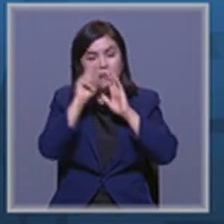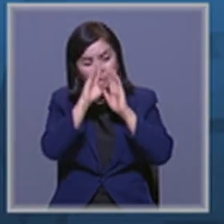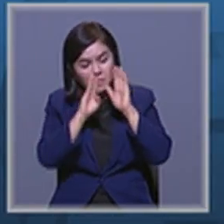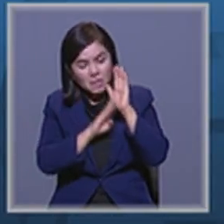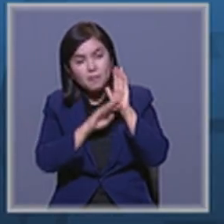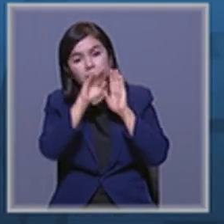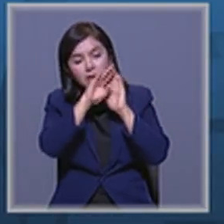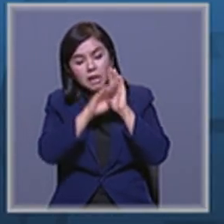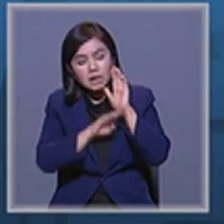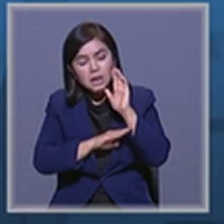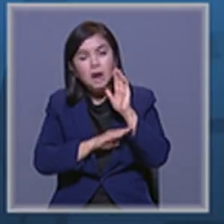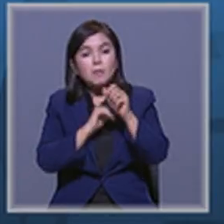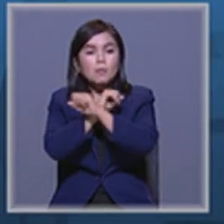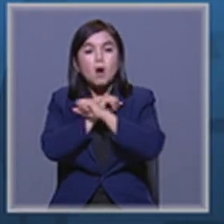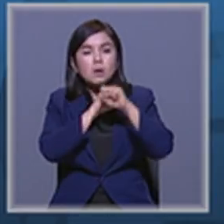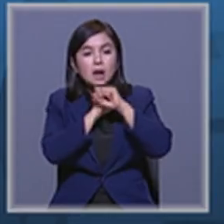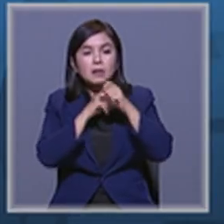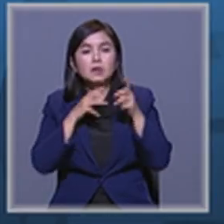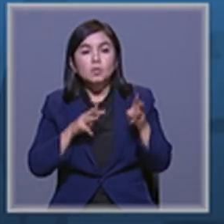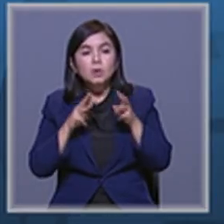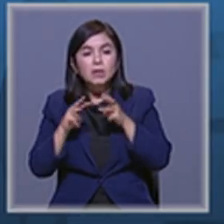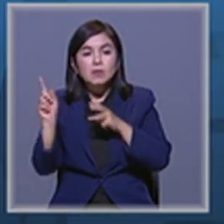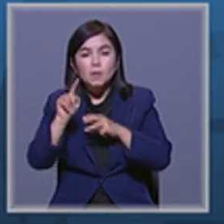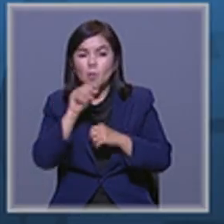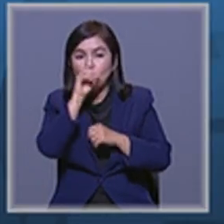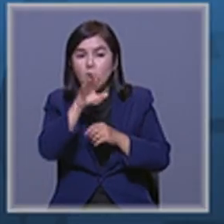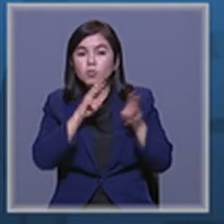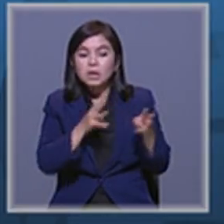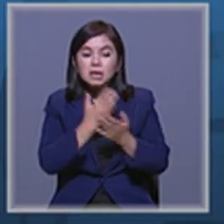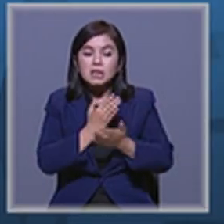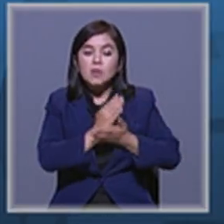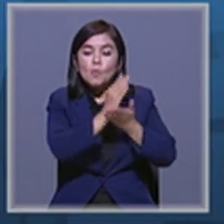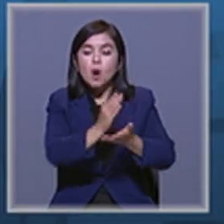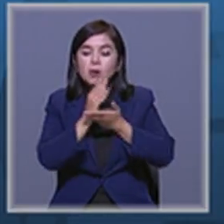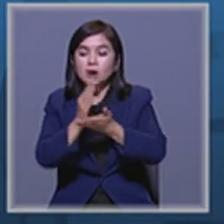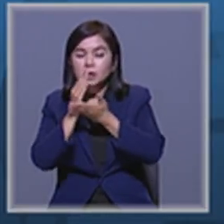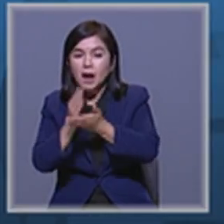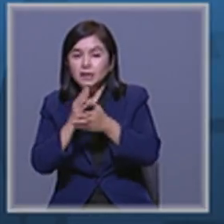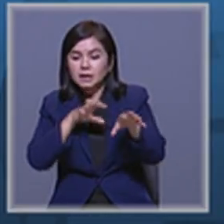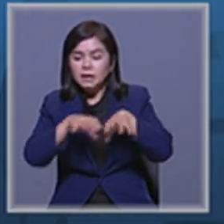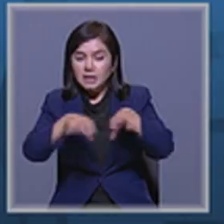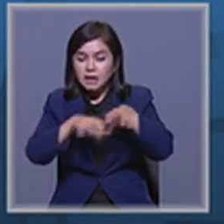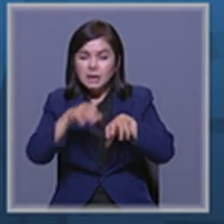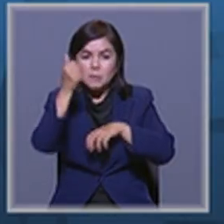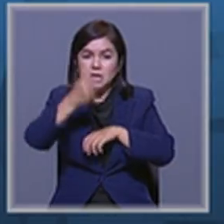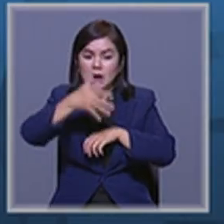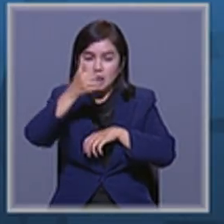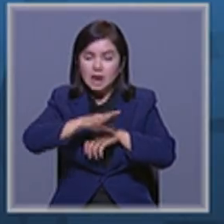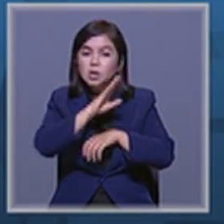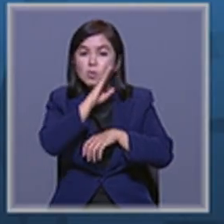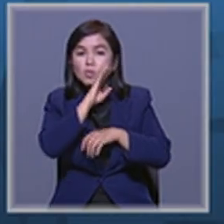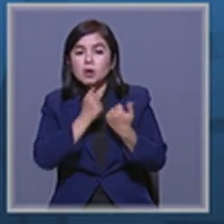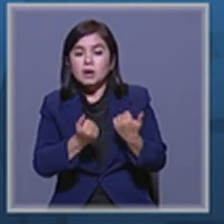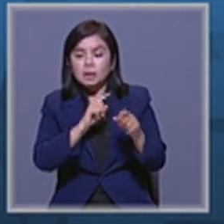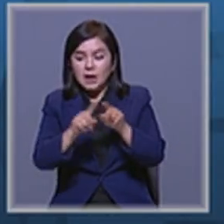กเรื่องคณะกรรมการควบคุมการทุจริตเขาสั่งห้ามจัดนะครับห้ามหน่วยราชการจัดนี่พอจะจัดกันเนี่ย